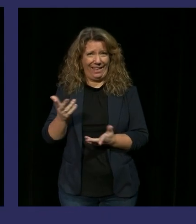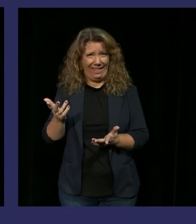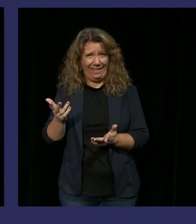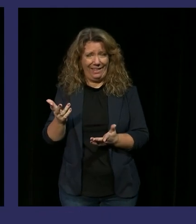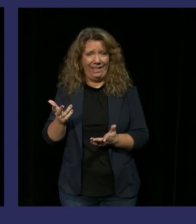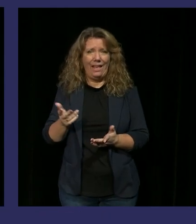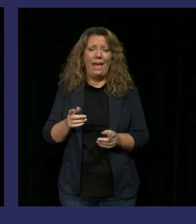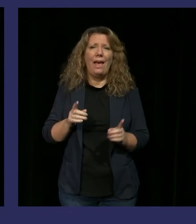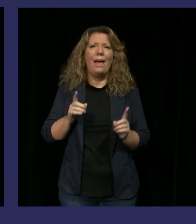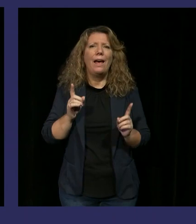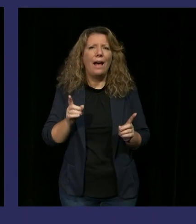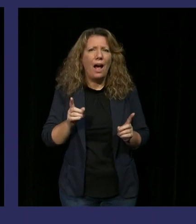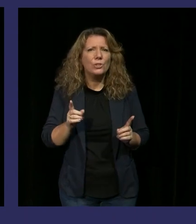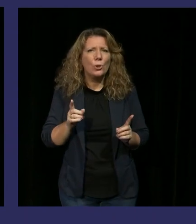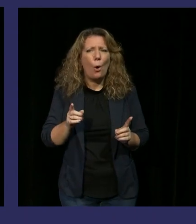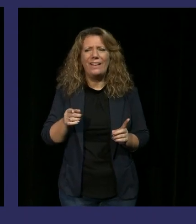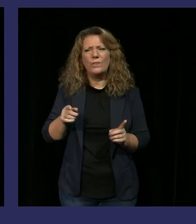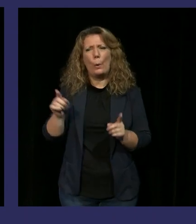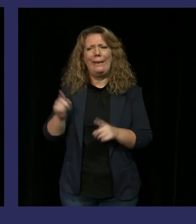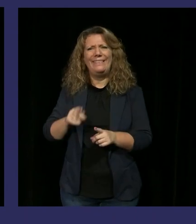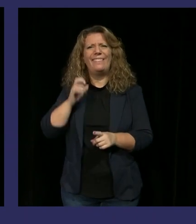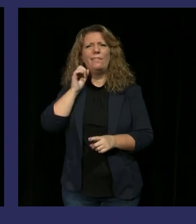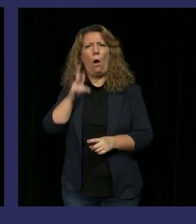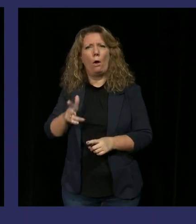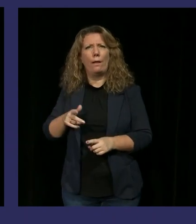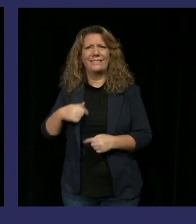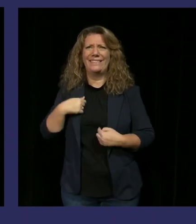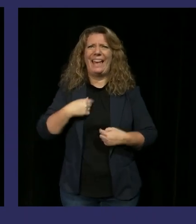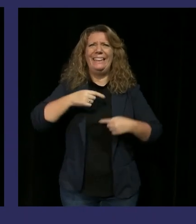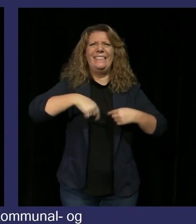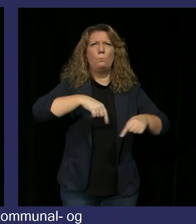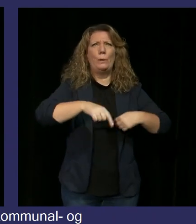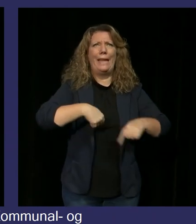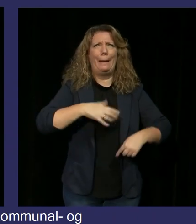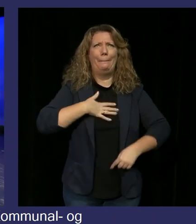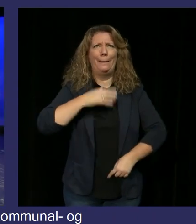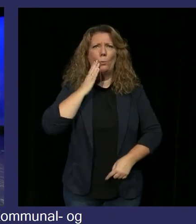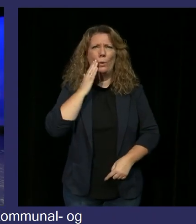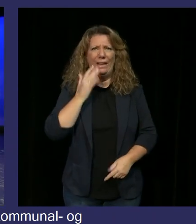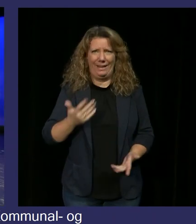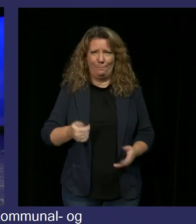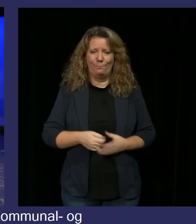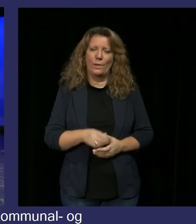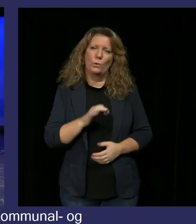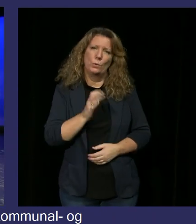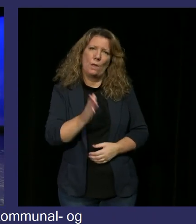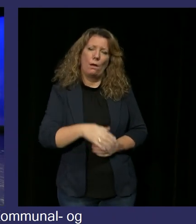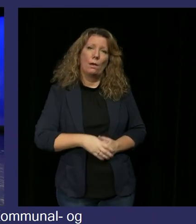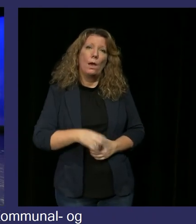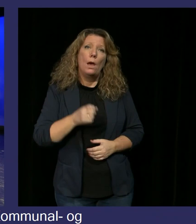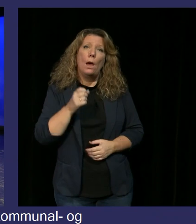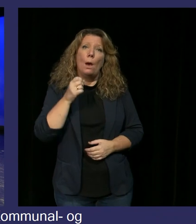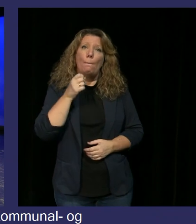ble et så lite dagligdags begrep jeg disponerer I bolig? Ja, tatt I bruk. Si. Ok,